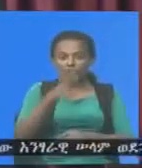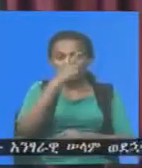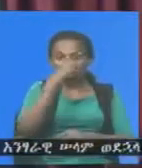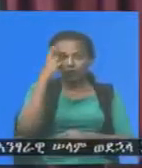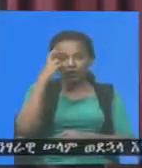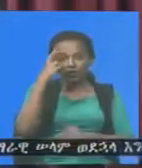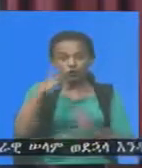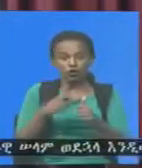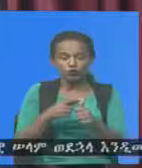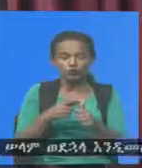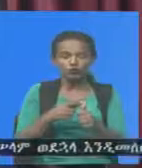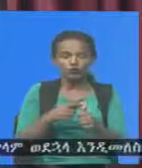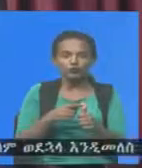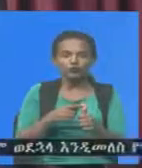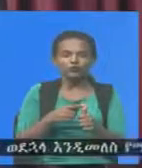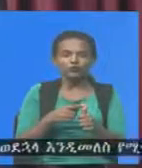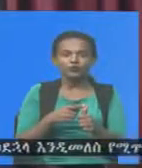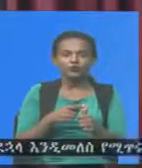አንዱ